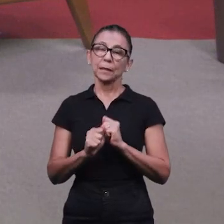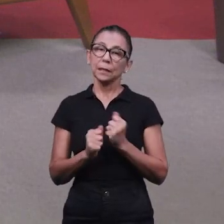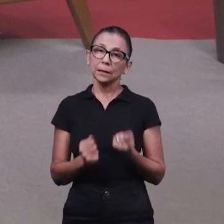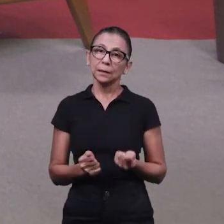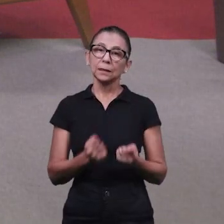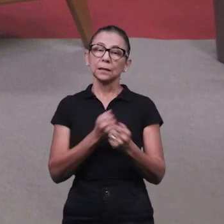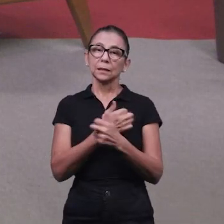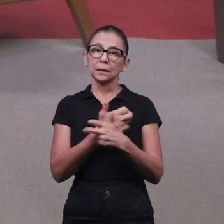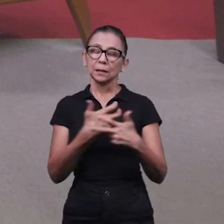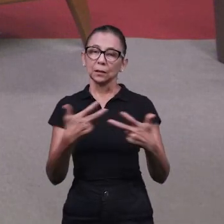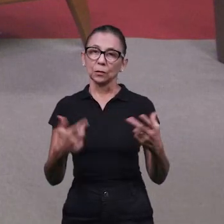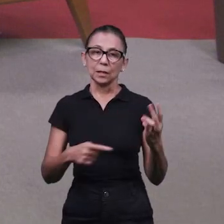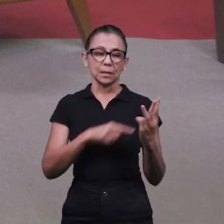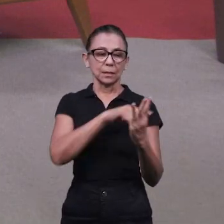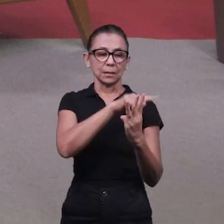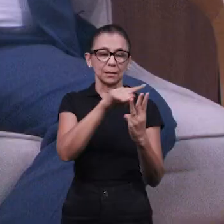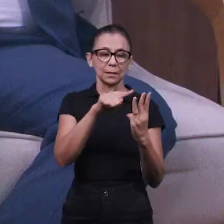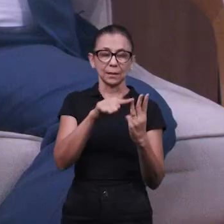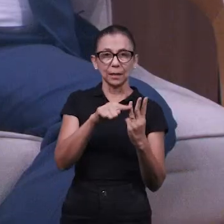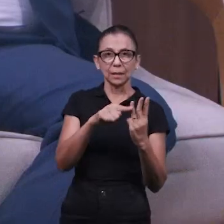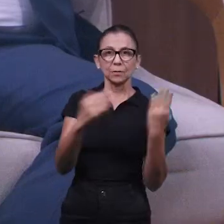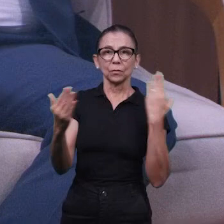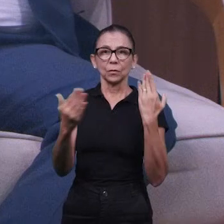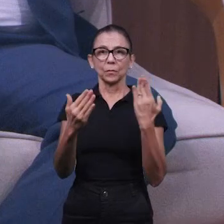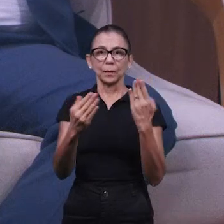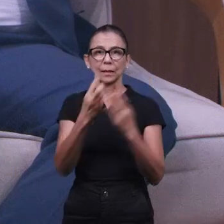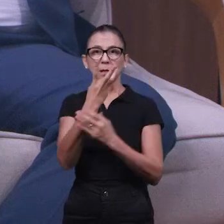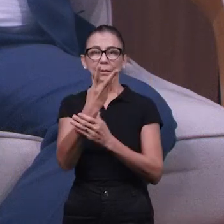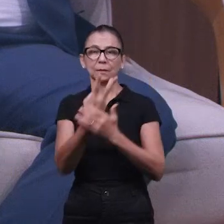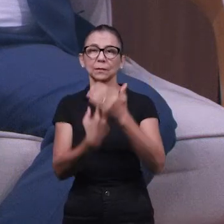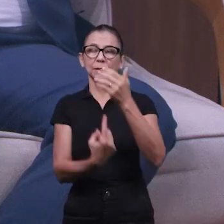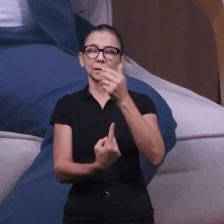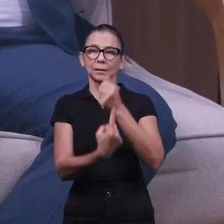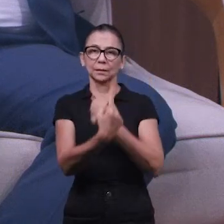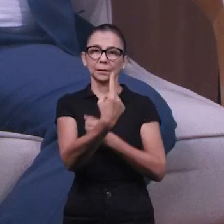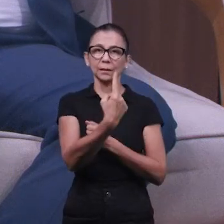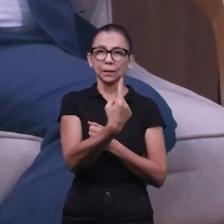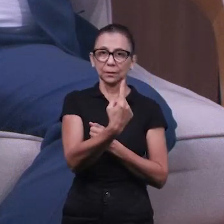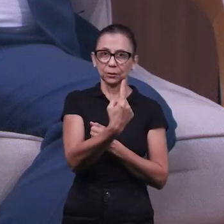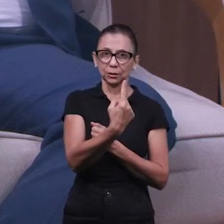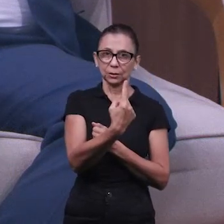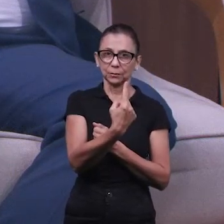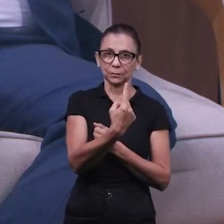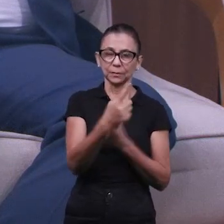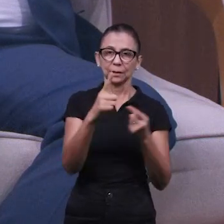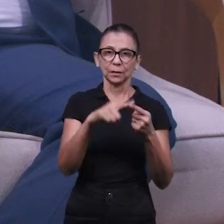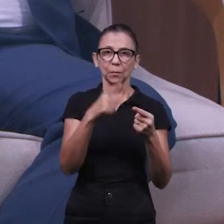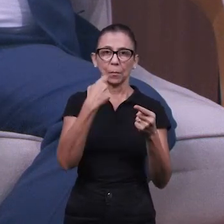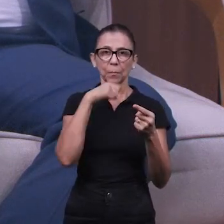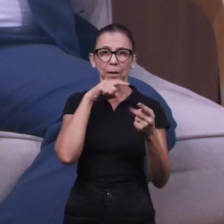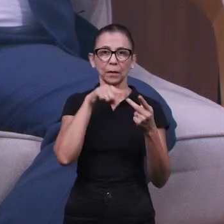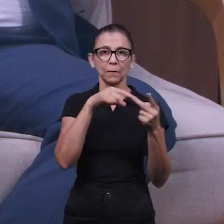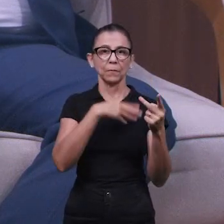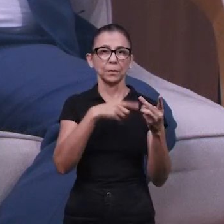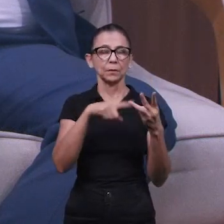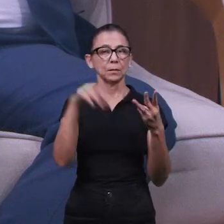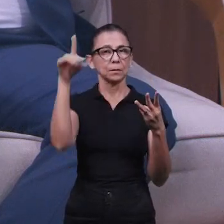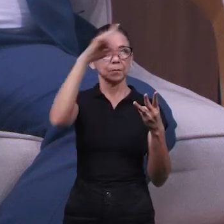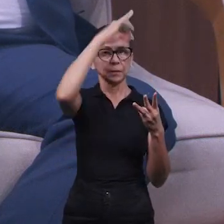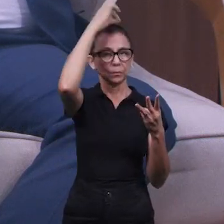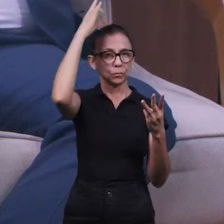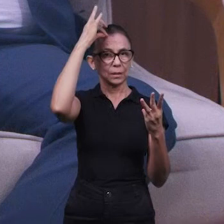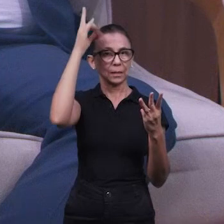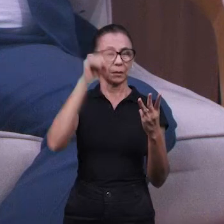Trinité. Et ces faits ponctuels sont cités, comme Josias a dit, n'est-ce pas? Sont mis en